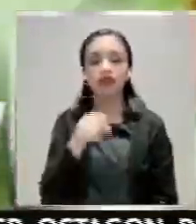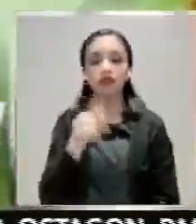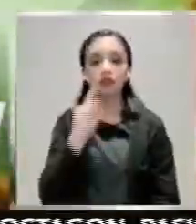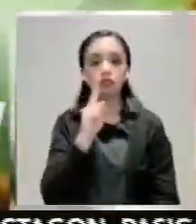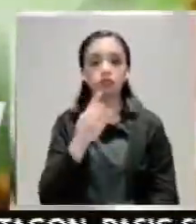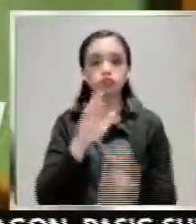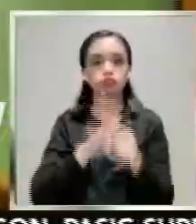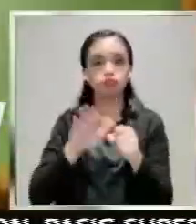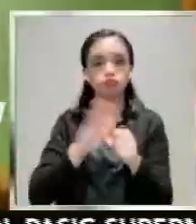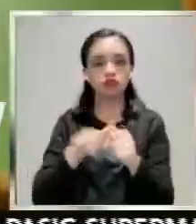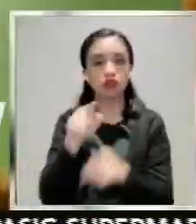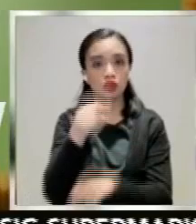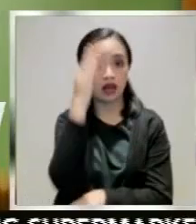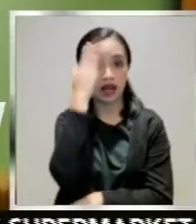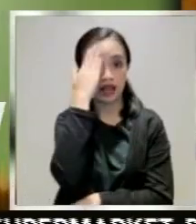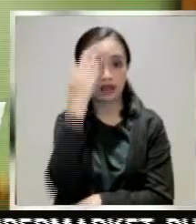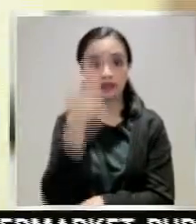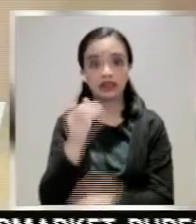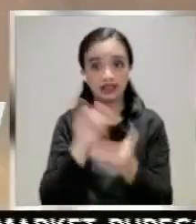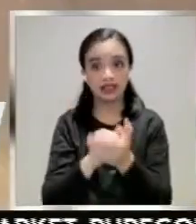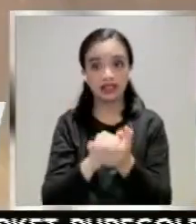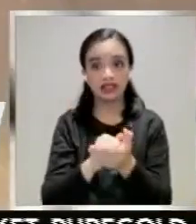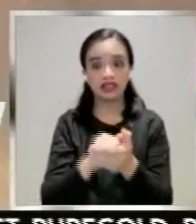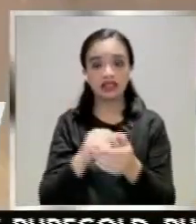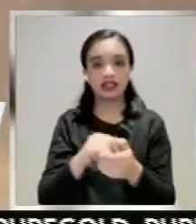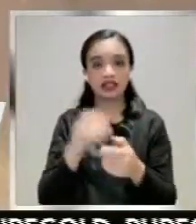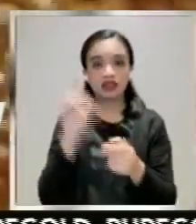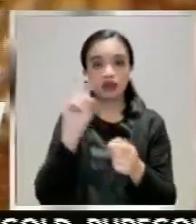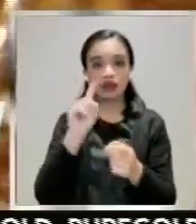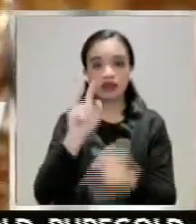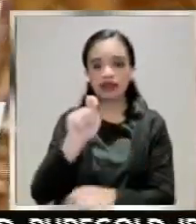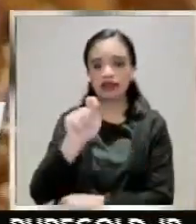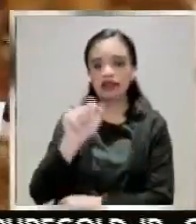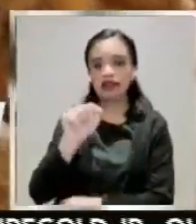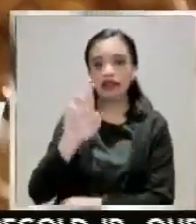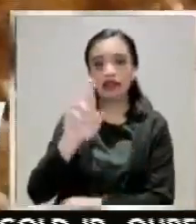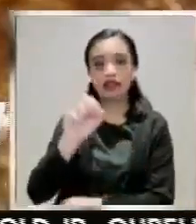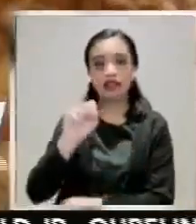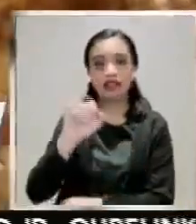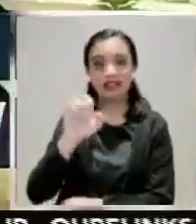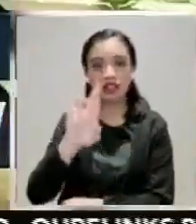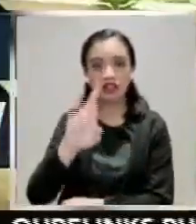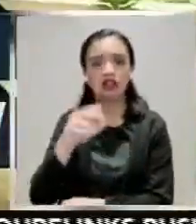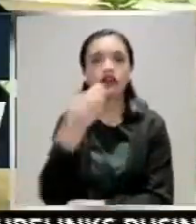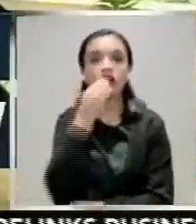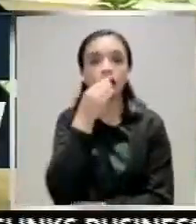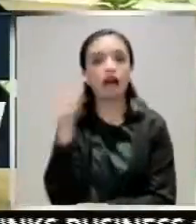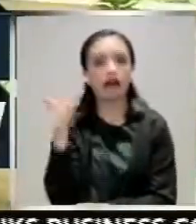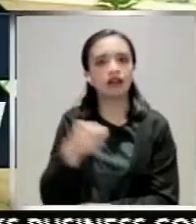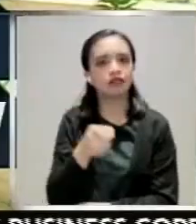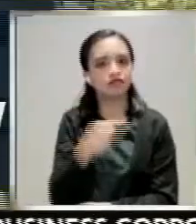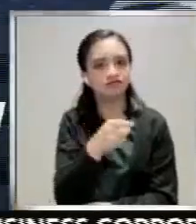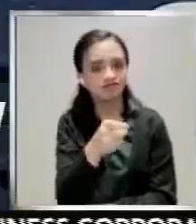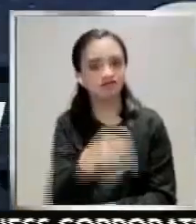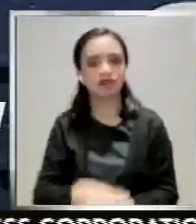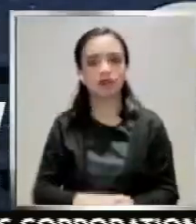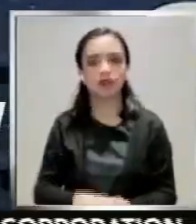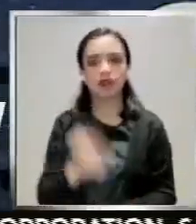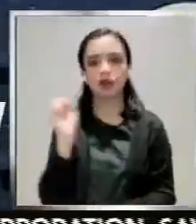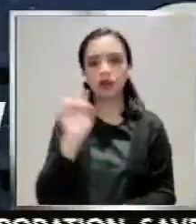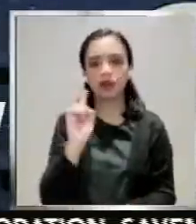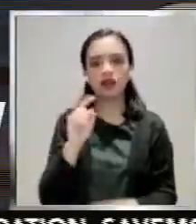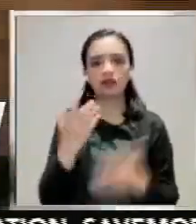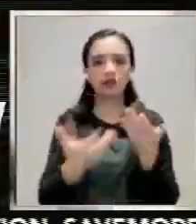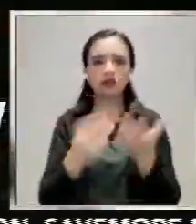pagkain ng mga tarsher ang superworms pagka umabot na po siya ng maturity nila na mga up to 2 months pwede na po